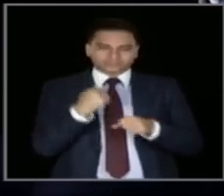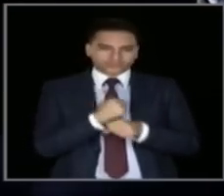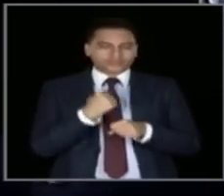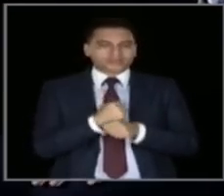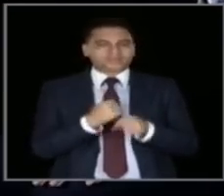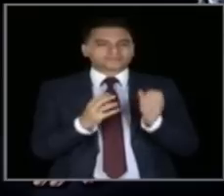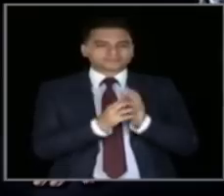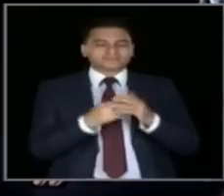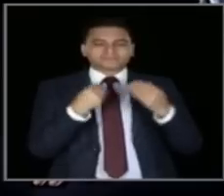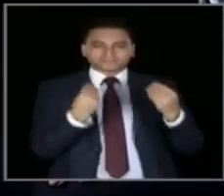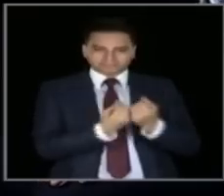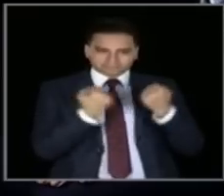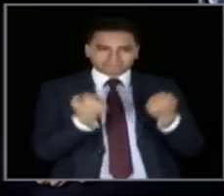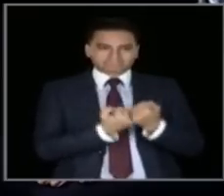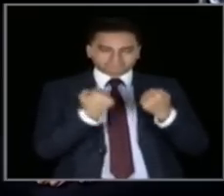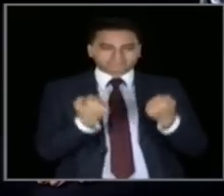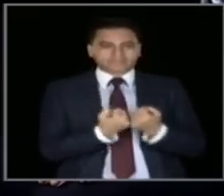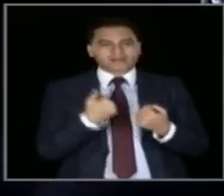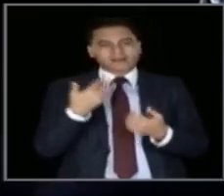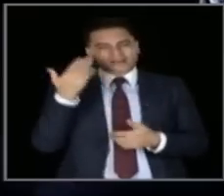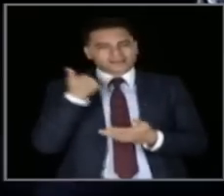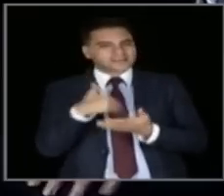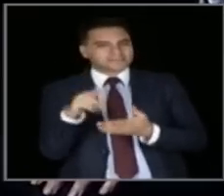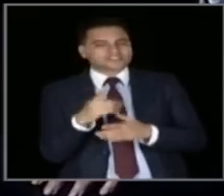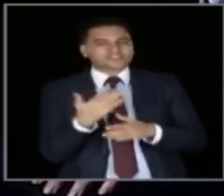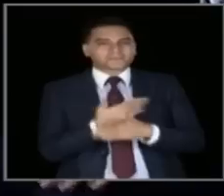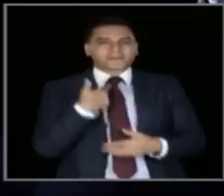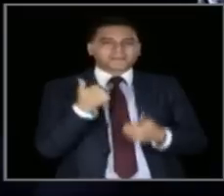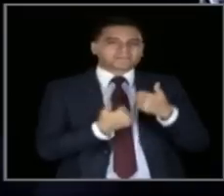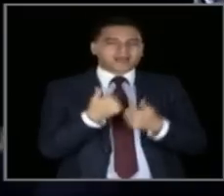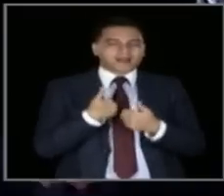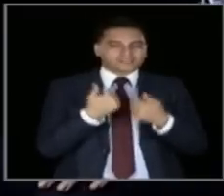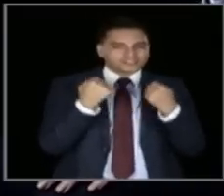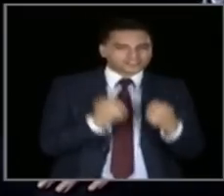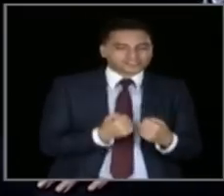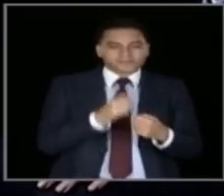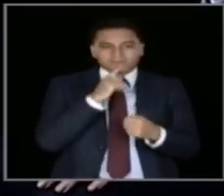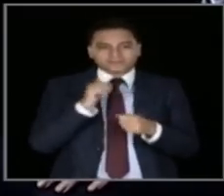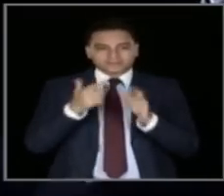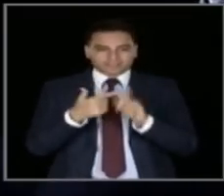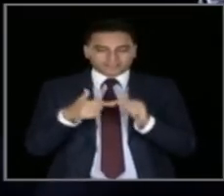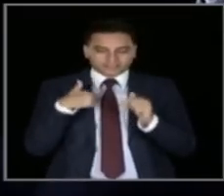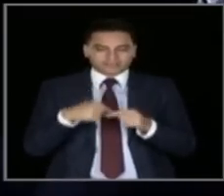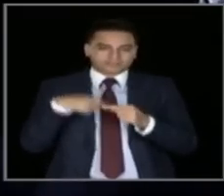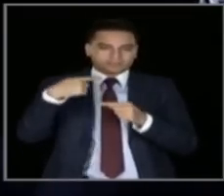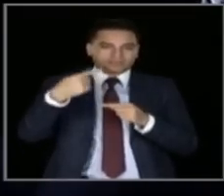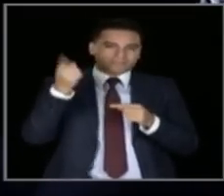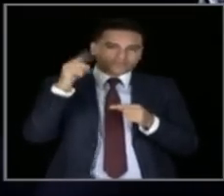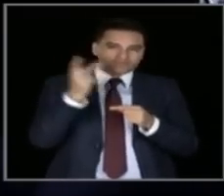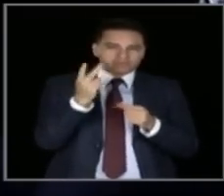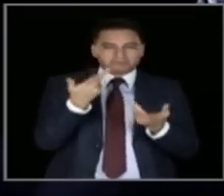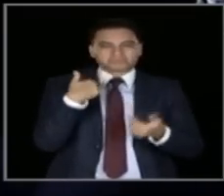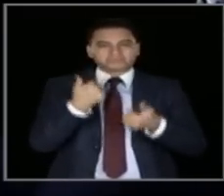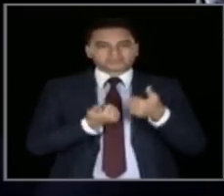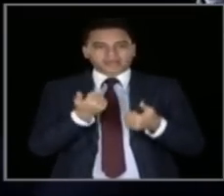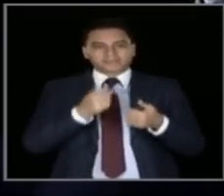انا الحلقه اللي فاتت ما قدرتش اكون متواجد بسبب ان كان في امتحان وقتها، وحاليا انا عندي امتحان يعتبر بعد بكره، بس انا يعني